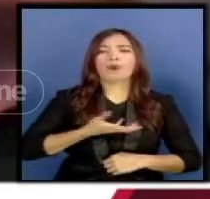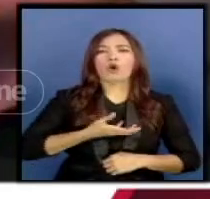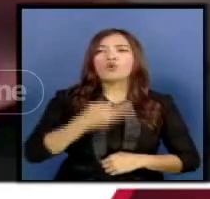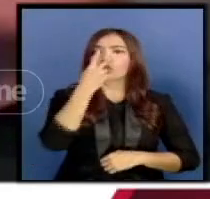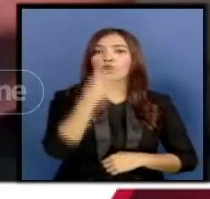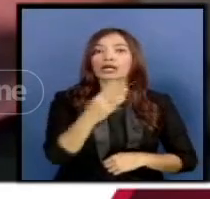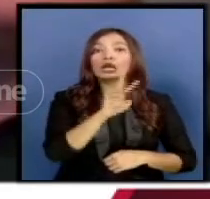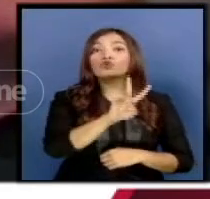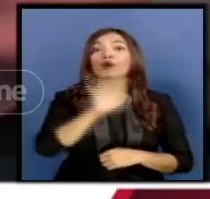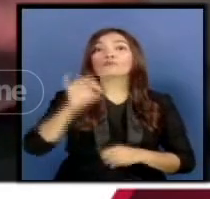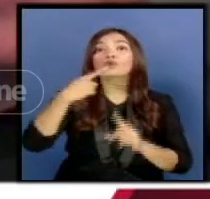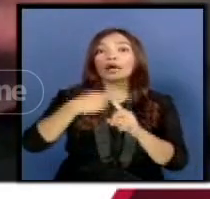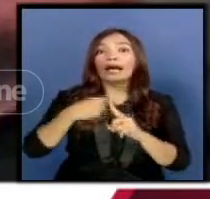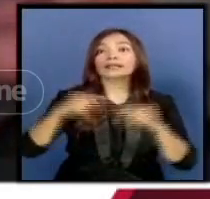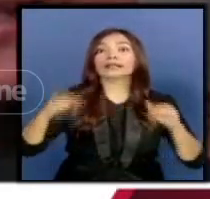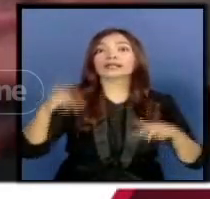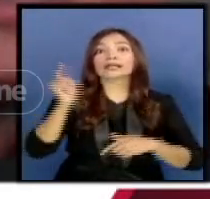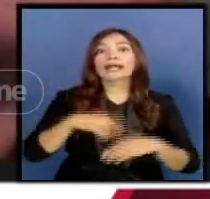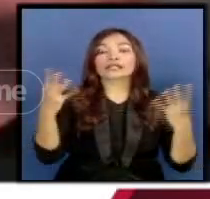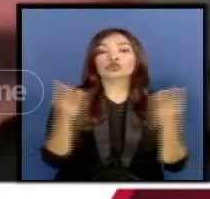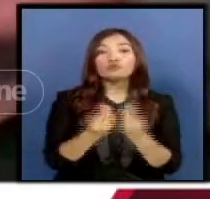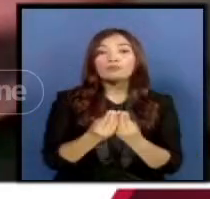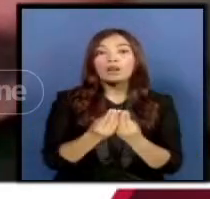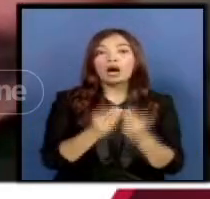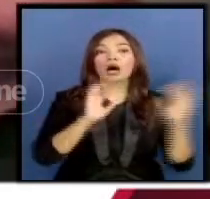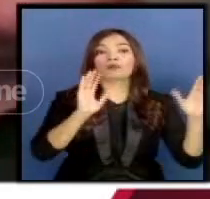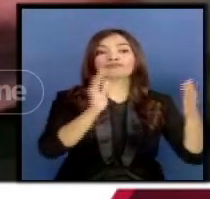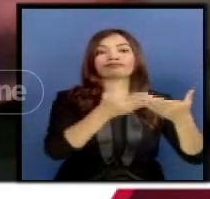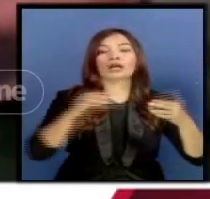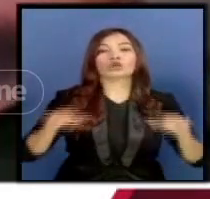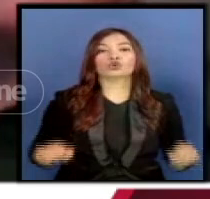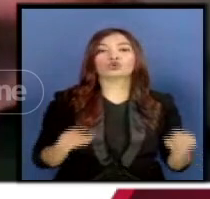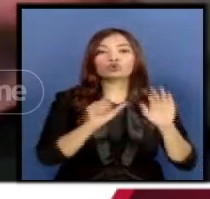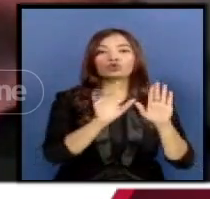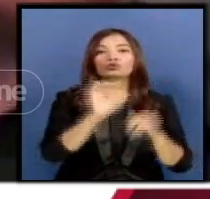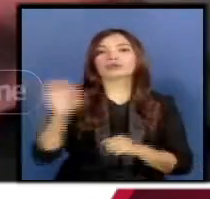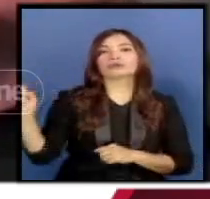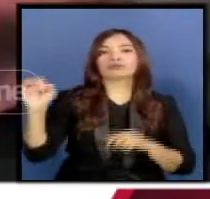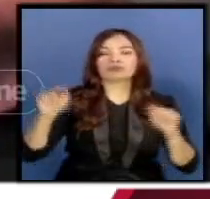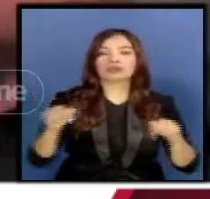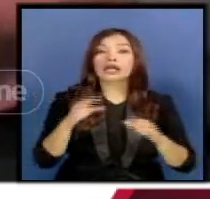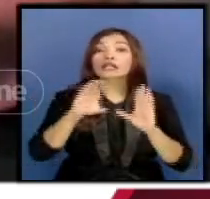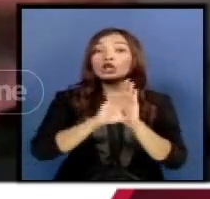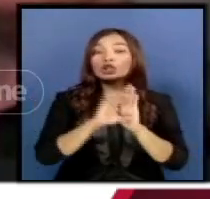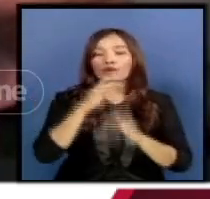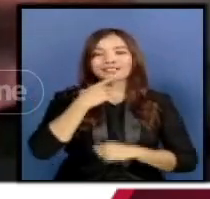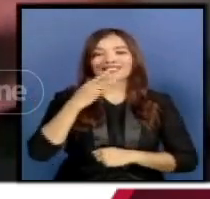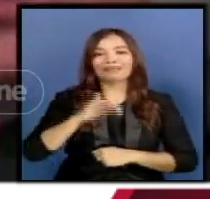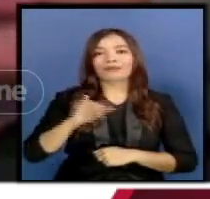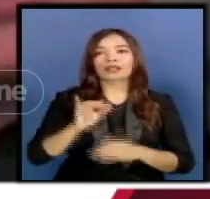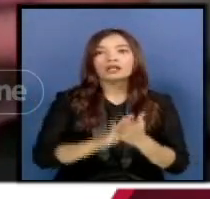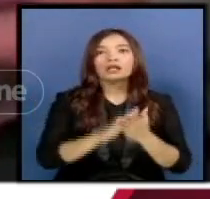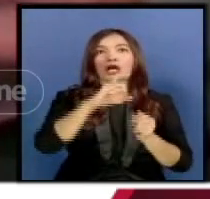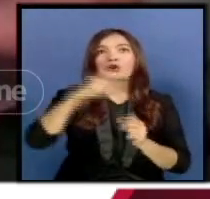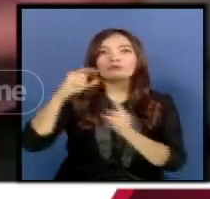itu 20 kali lipat dari kapasitas GBK gitu. Okay. Jadi walaupun nantinya seumpamanya Coldplay mengadakan second show,